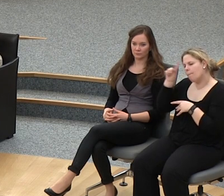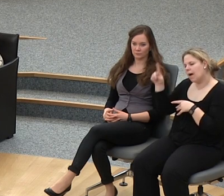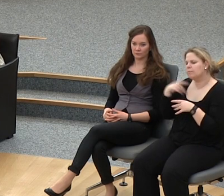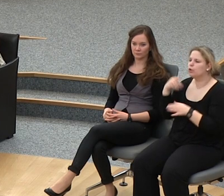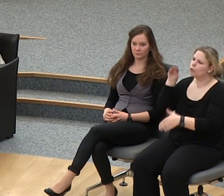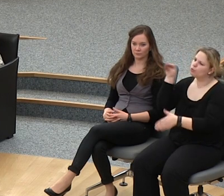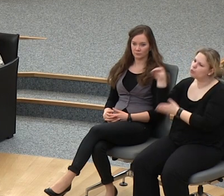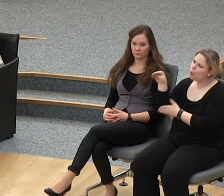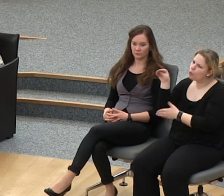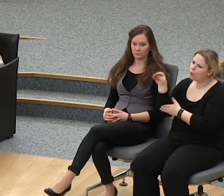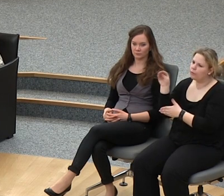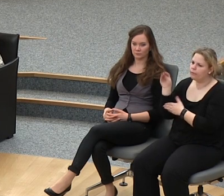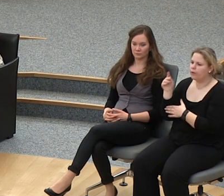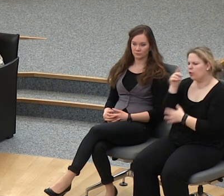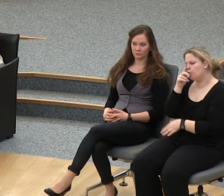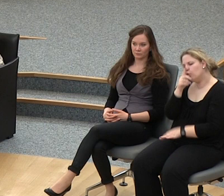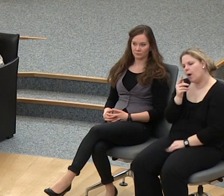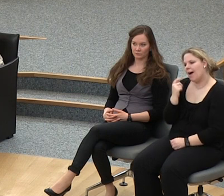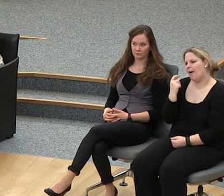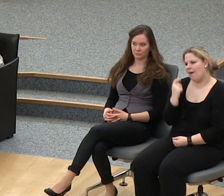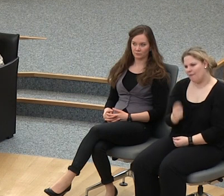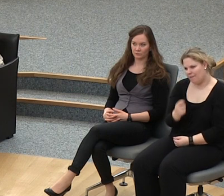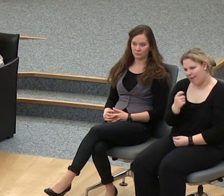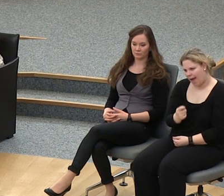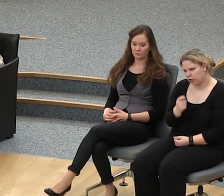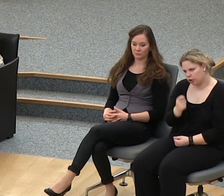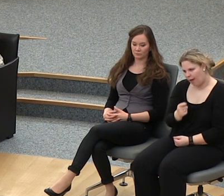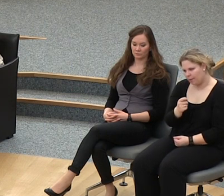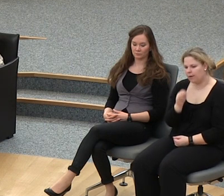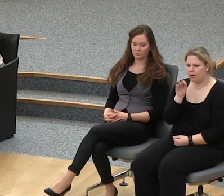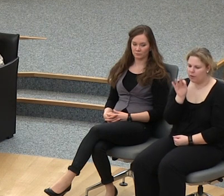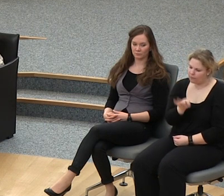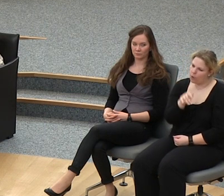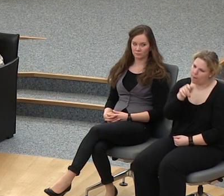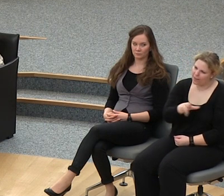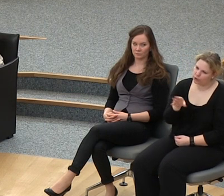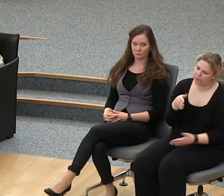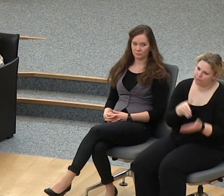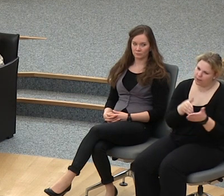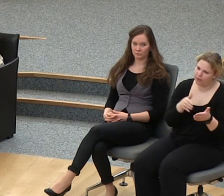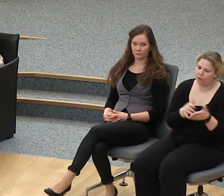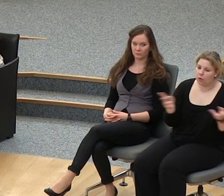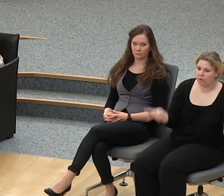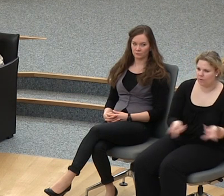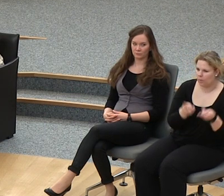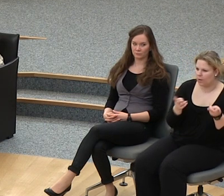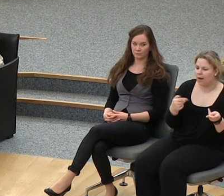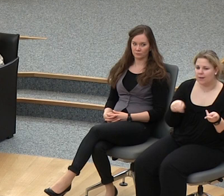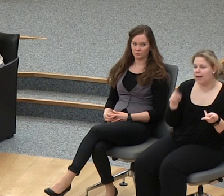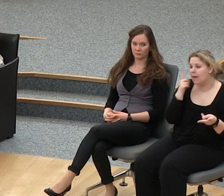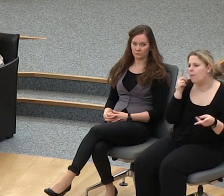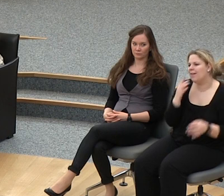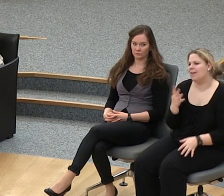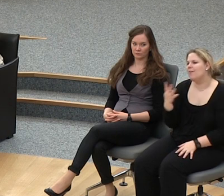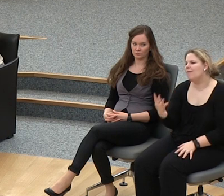zukünftig die Werkstätten für Menschen mit Behinderungen zu fördern. Im Übrigen sind dort zwischenzeitlich 64.000